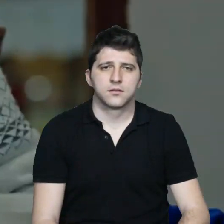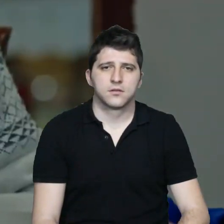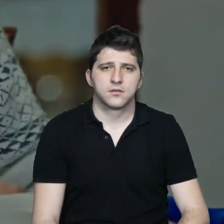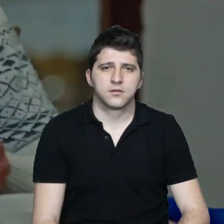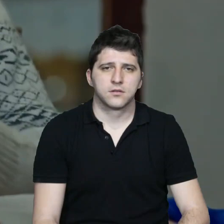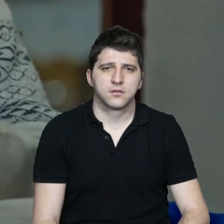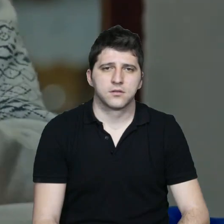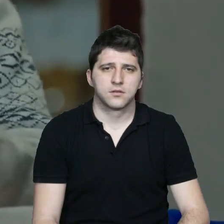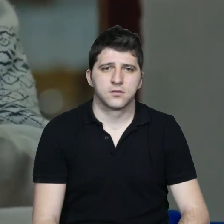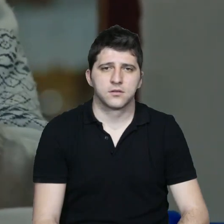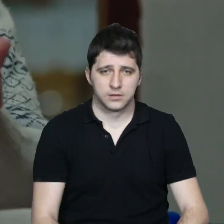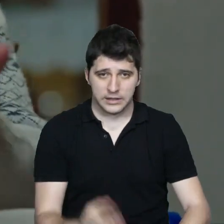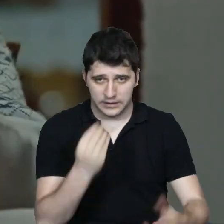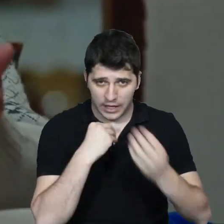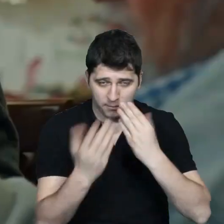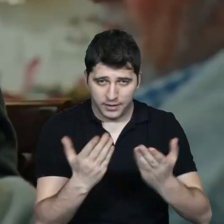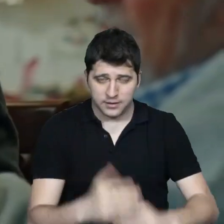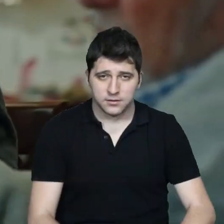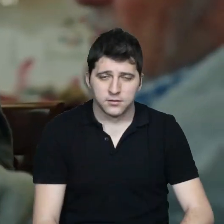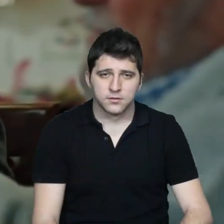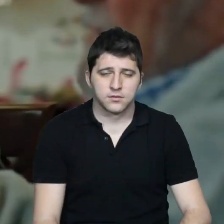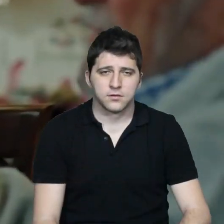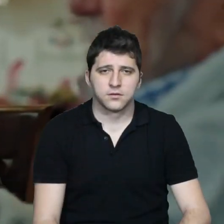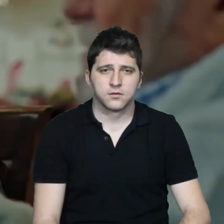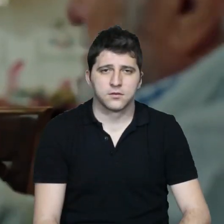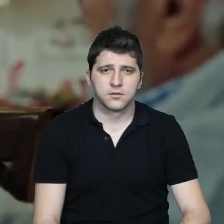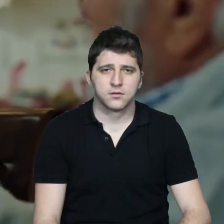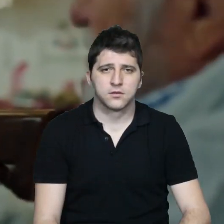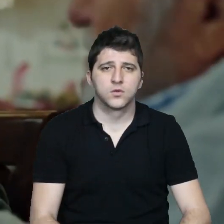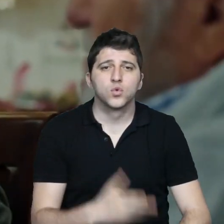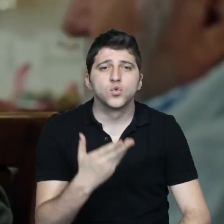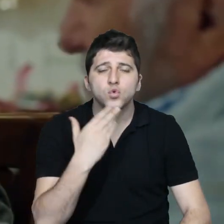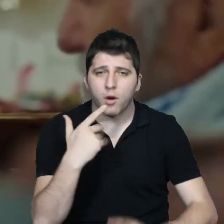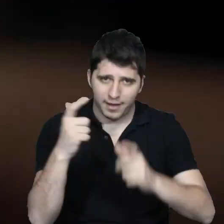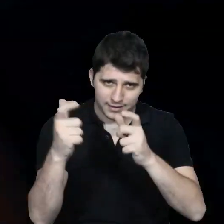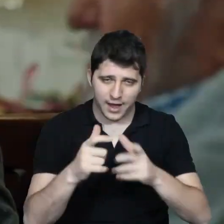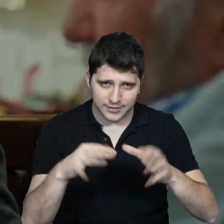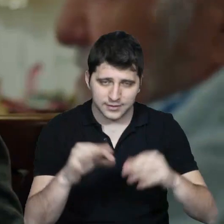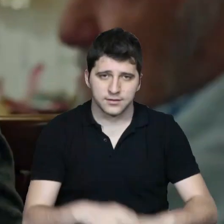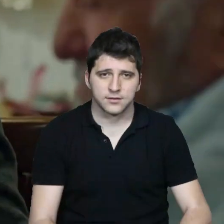salladı. Artık yiyelim mi? Ha? Çorbalar da gelsin.